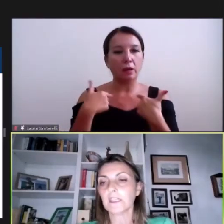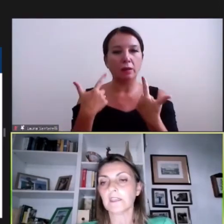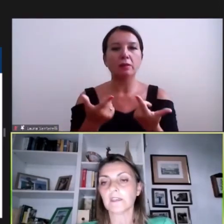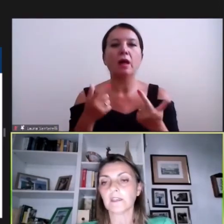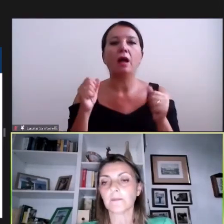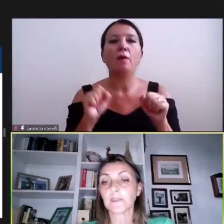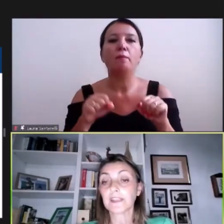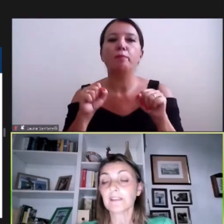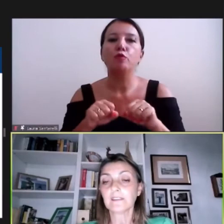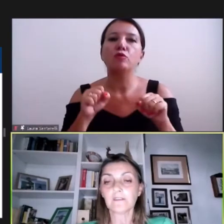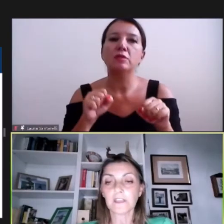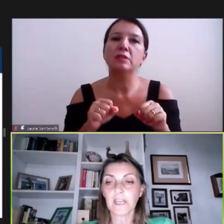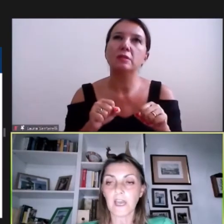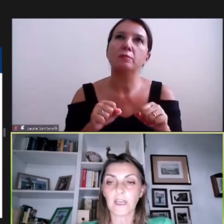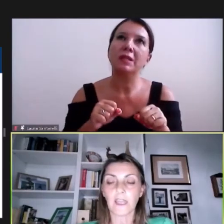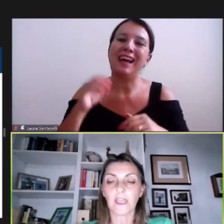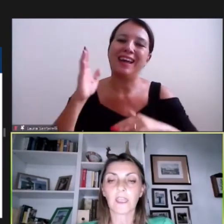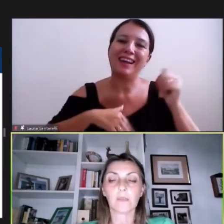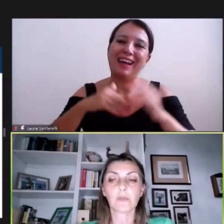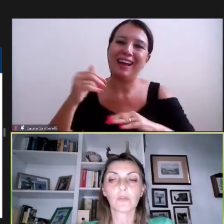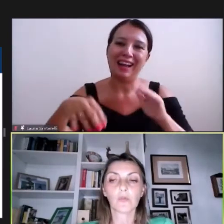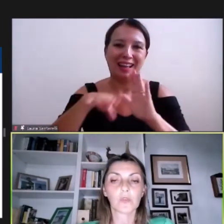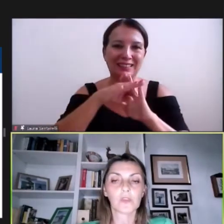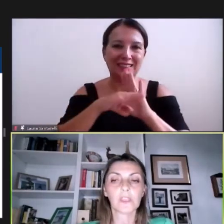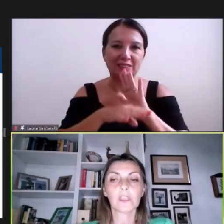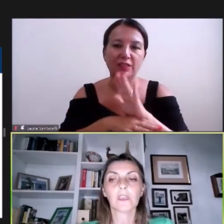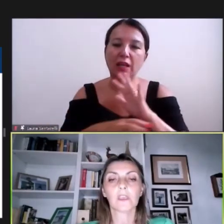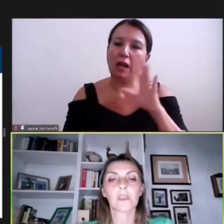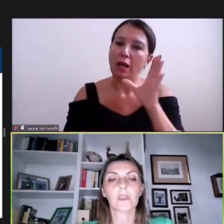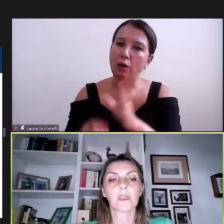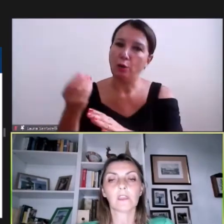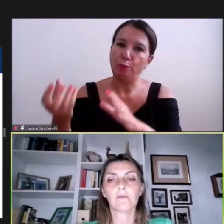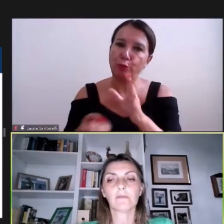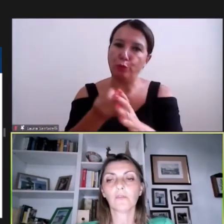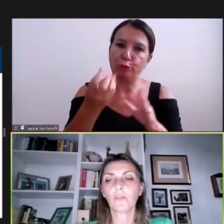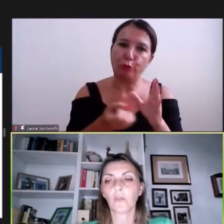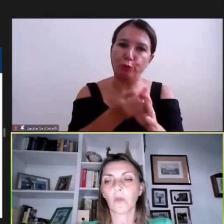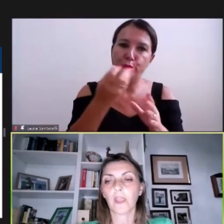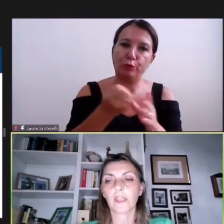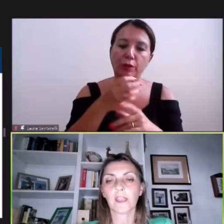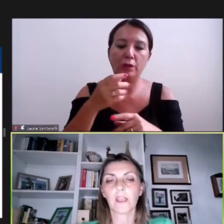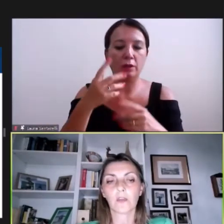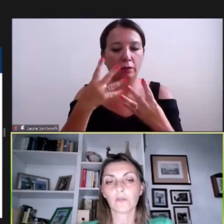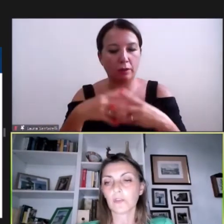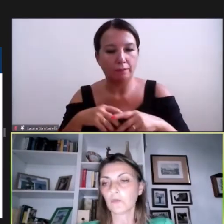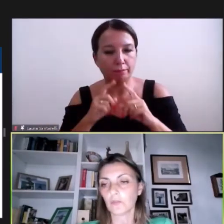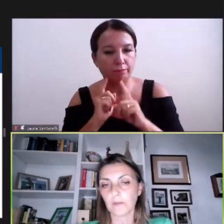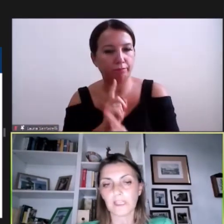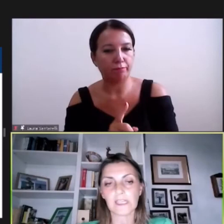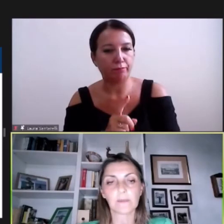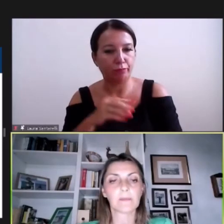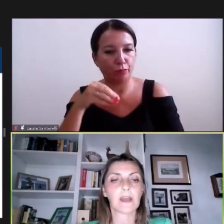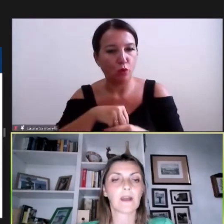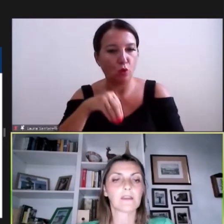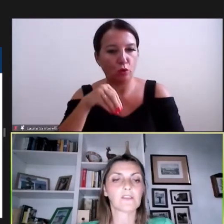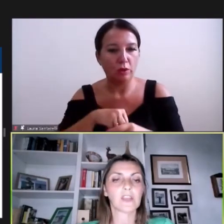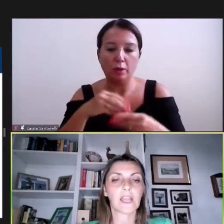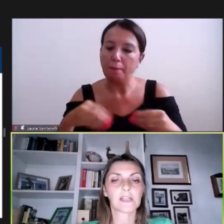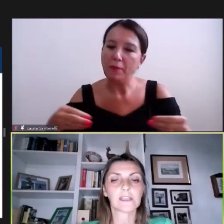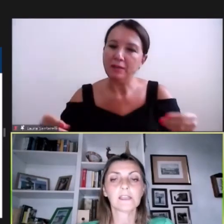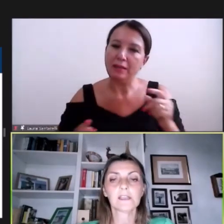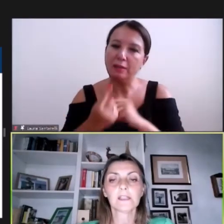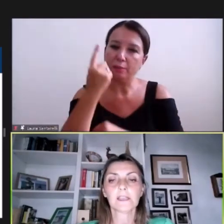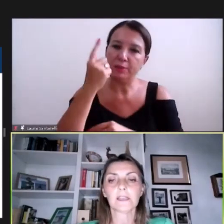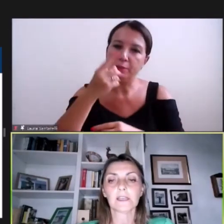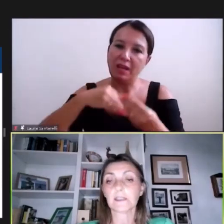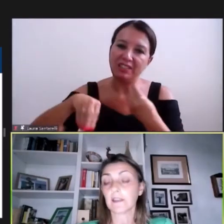di classificare i prodotti in funzione del contenuto di materia prima